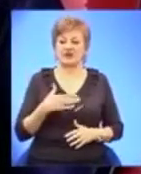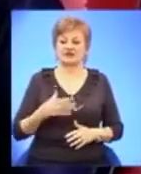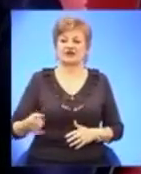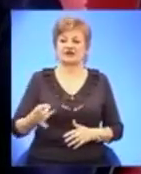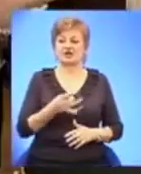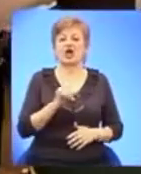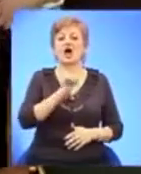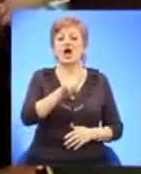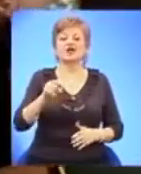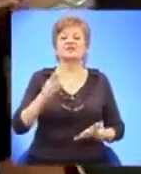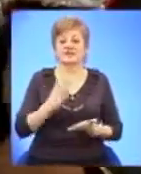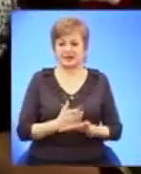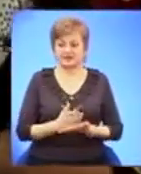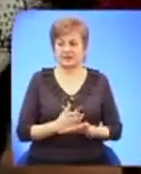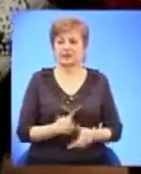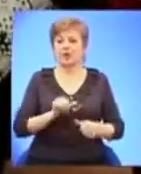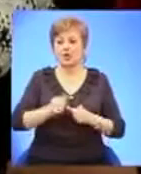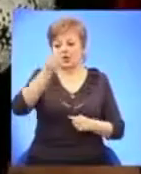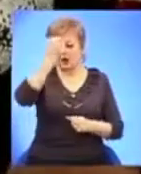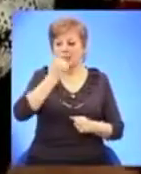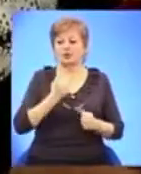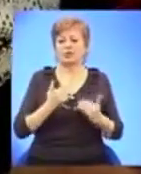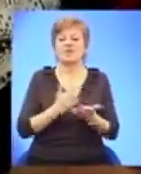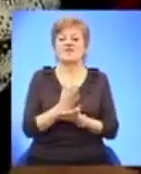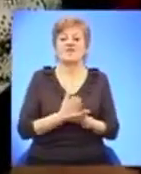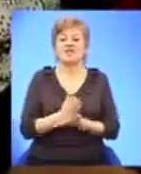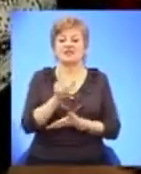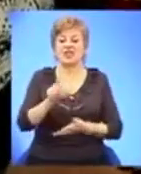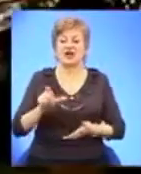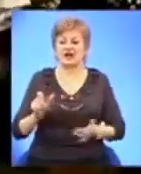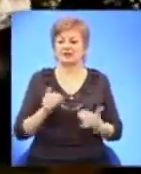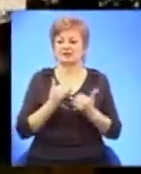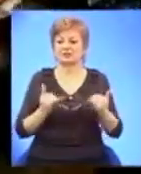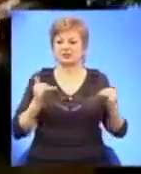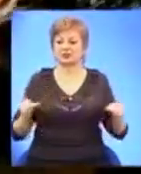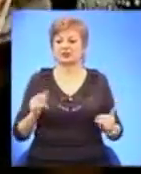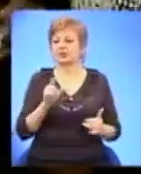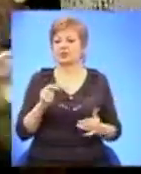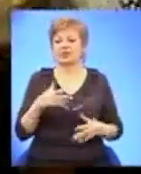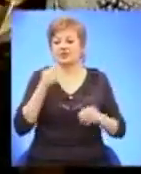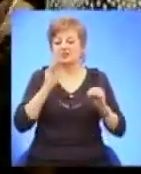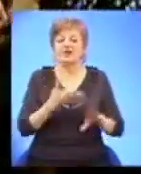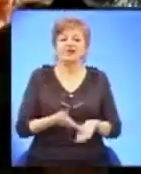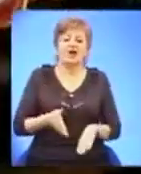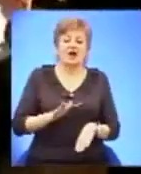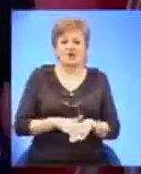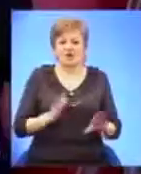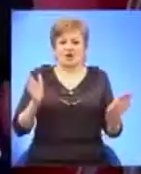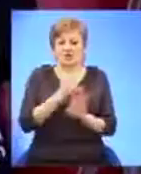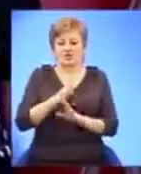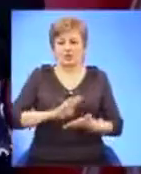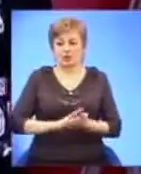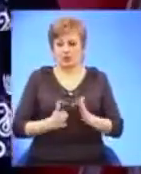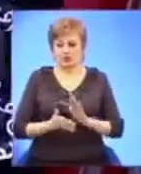края. Они есть. Окремими подяками відзначили ветеранів праці цієї галузі, тих людей, котрі, незважаючи на важкі кліматичні умови